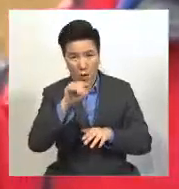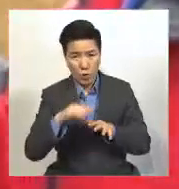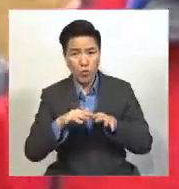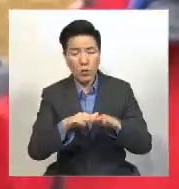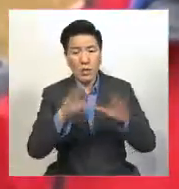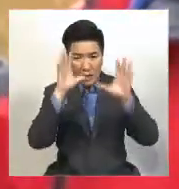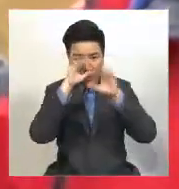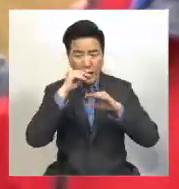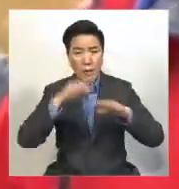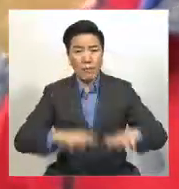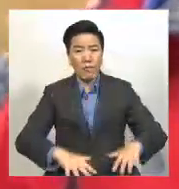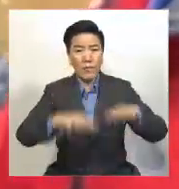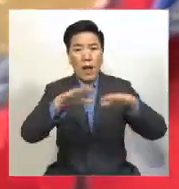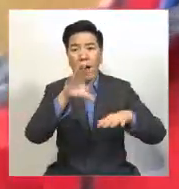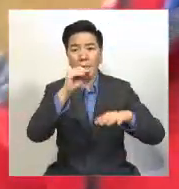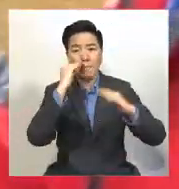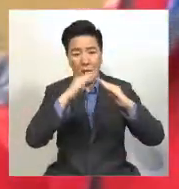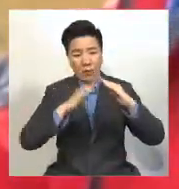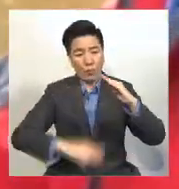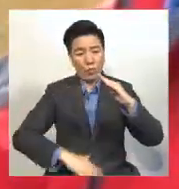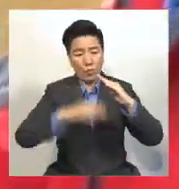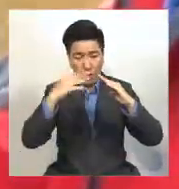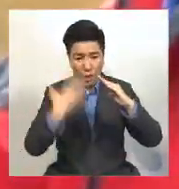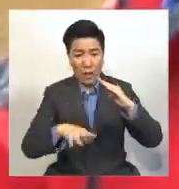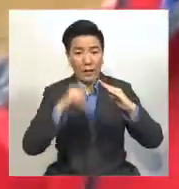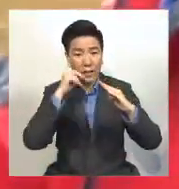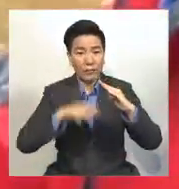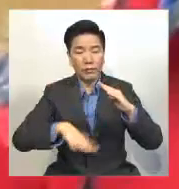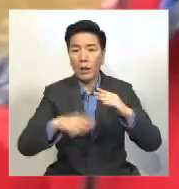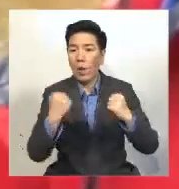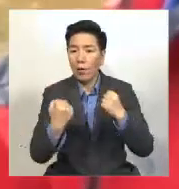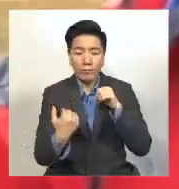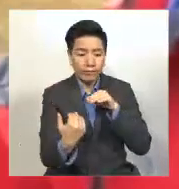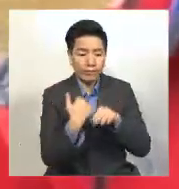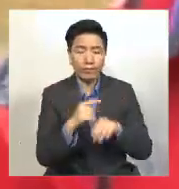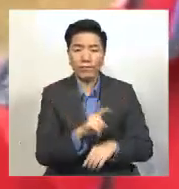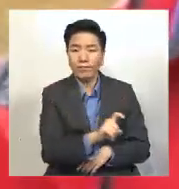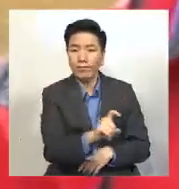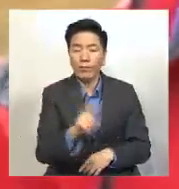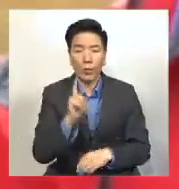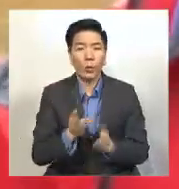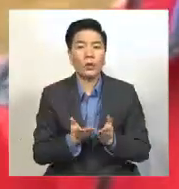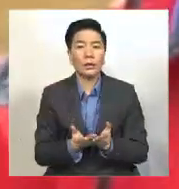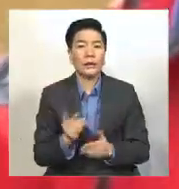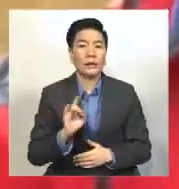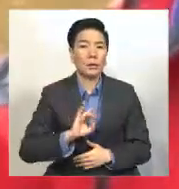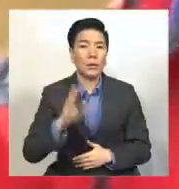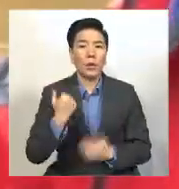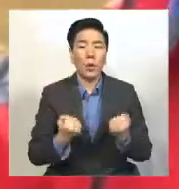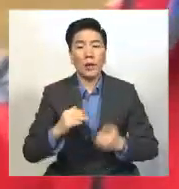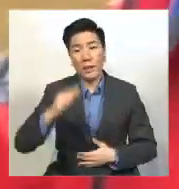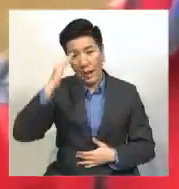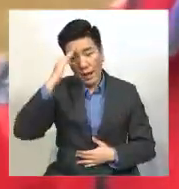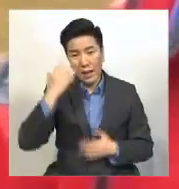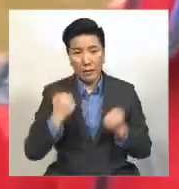เมื่อคืนนี้ขึ้นมาแล้ว50เต็มท่วมบ้านบางหลังแล้วแล้วน้ำตัดขาดและถนน2สายเข้าไม่ได้ต้องนั่งเรืออย่างเดียวรถทหารที่สู